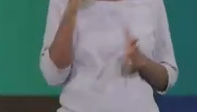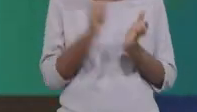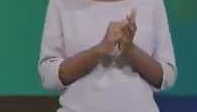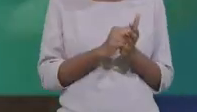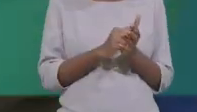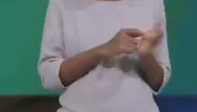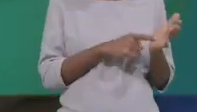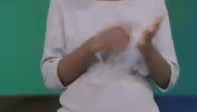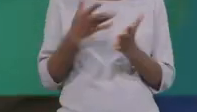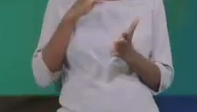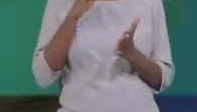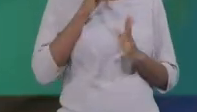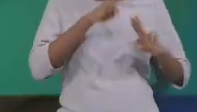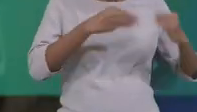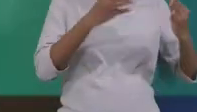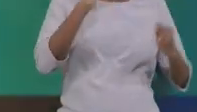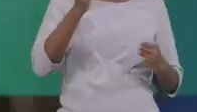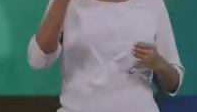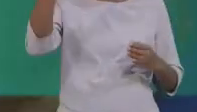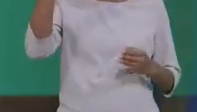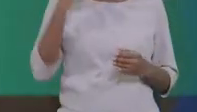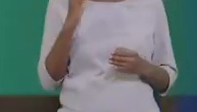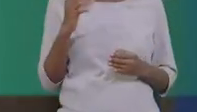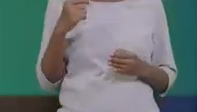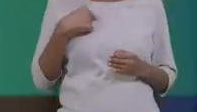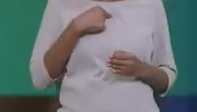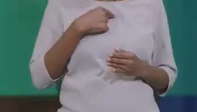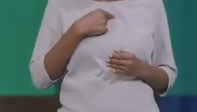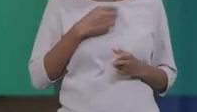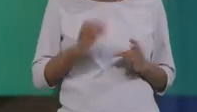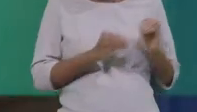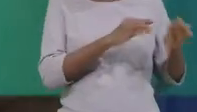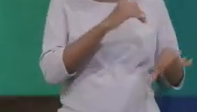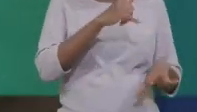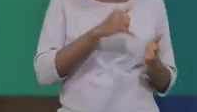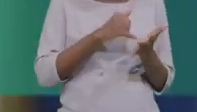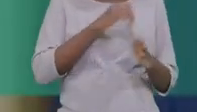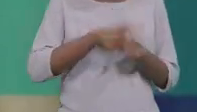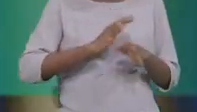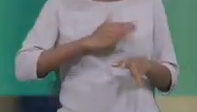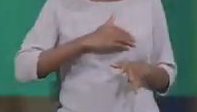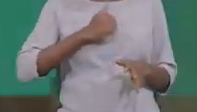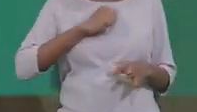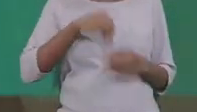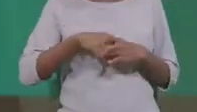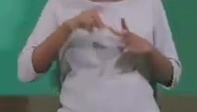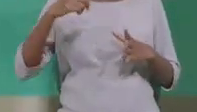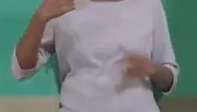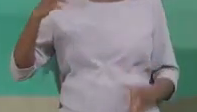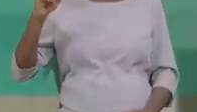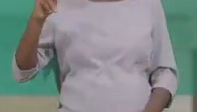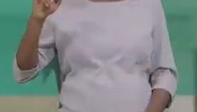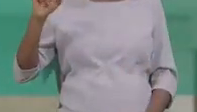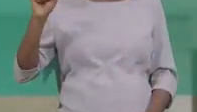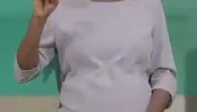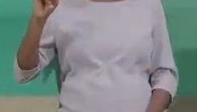Comprenez, ces choses ne sont pas données par Dieu. C'est nous-mêmes qui nous les imposons. En Genèse